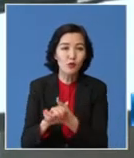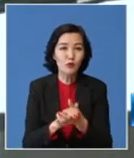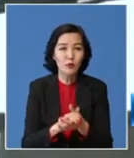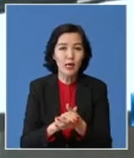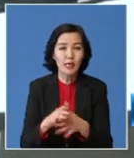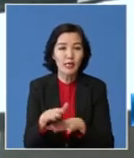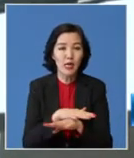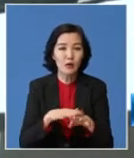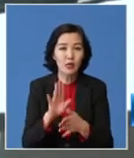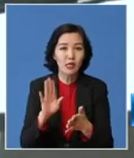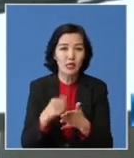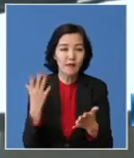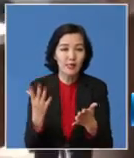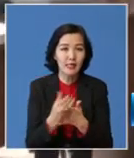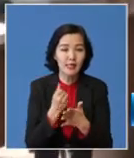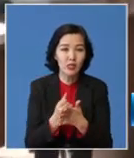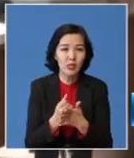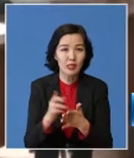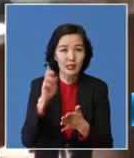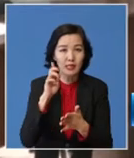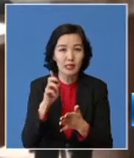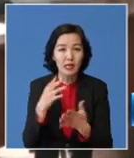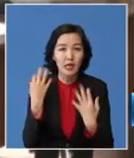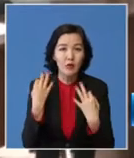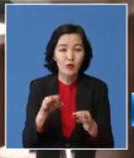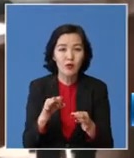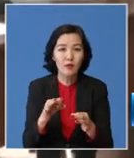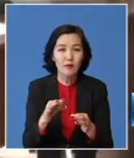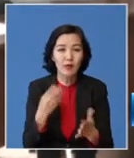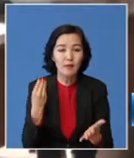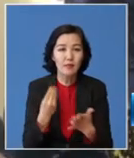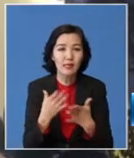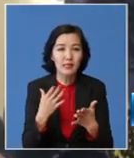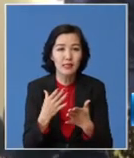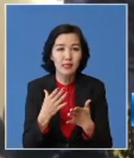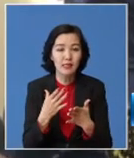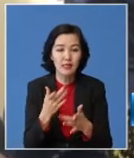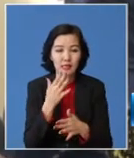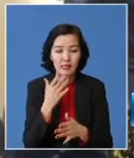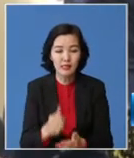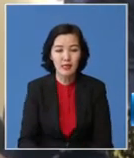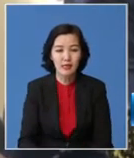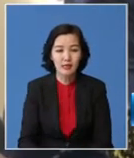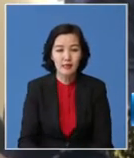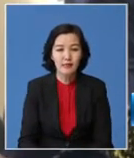народов как главное достижение страны за годы независимости и бесценное достояние нации.